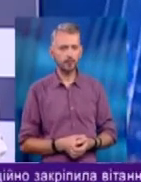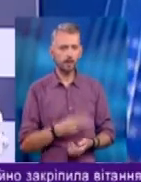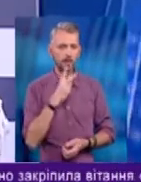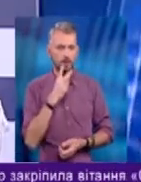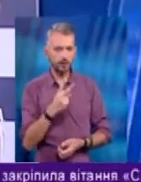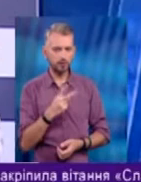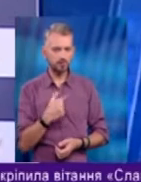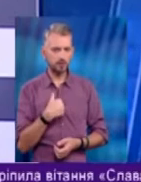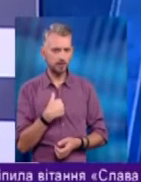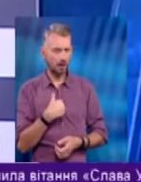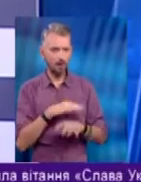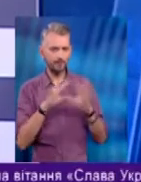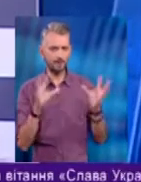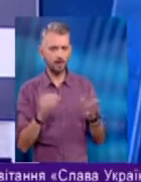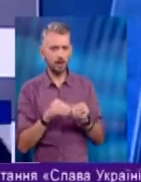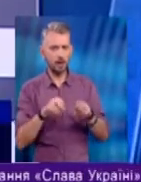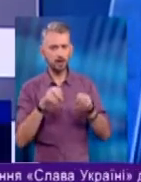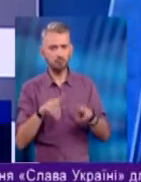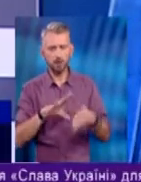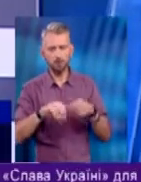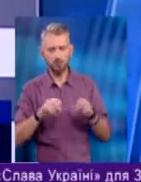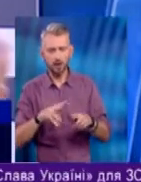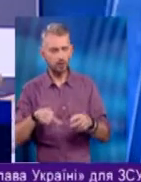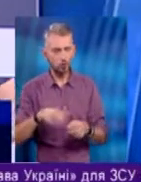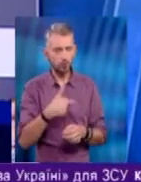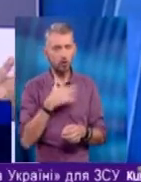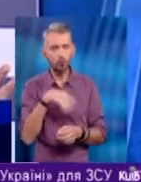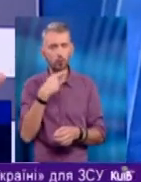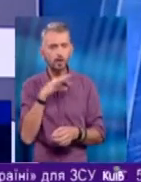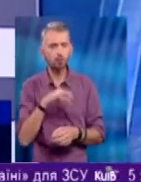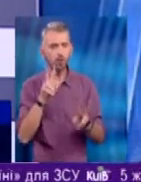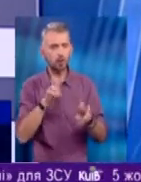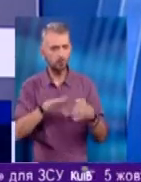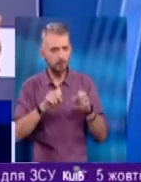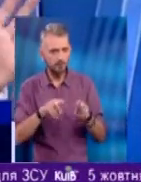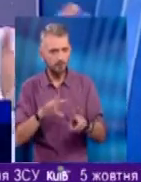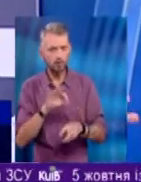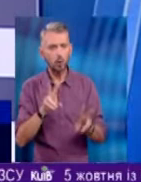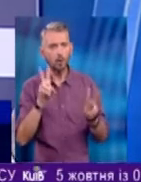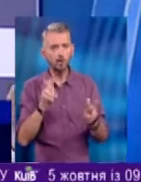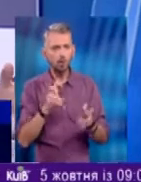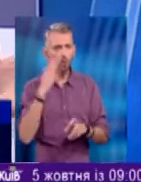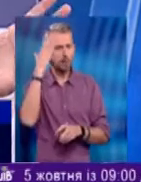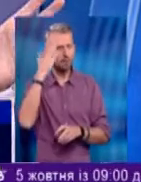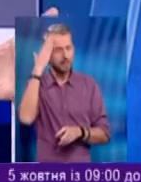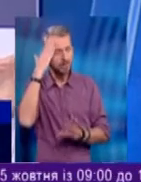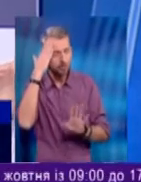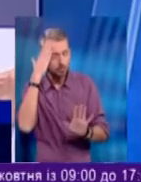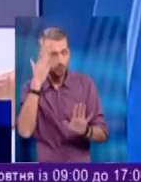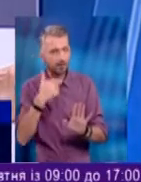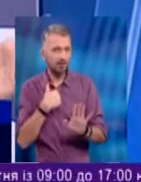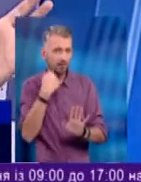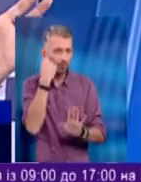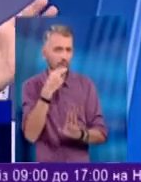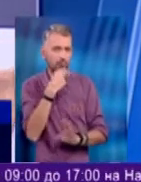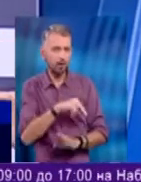дивіться, я взагалі експерт з безпеки на дорозі, то я буду казати про тему безпеки. Про тему митну, ну, я гадаю,